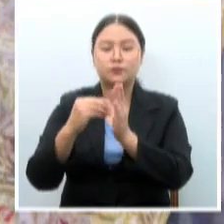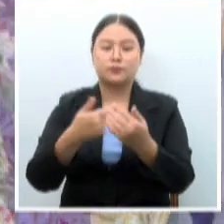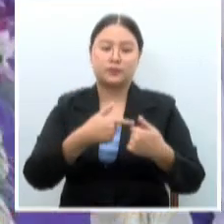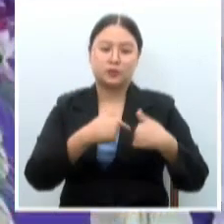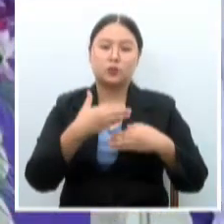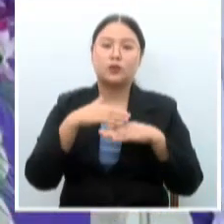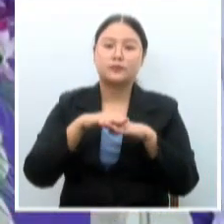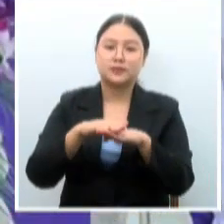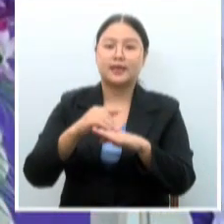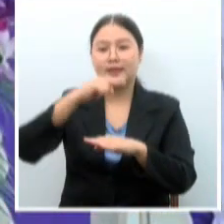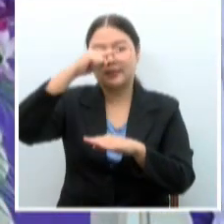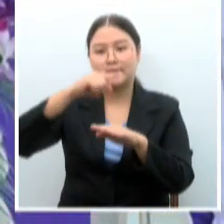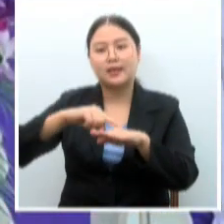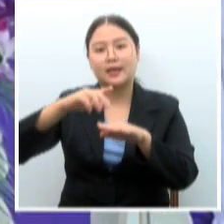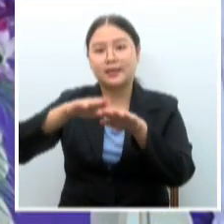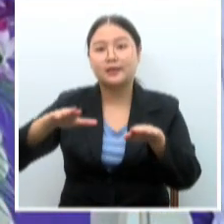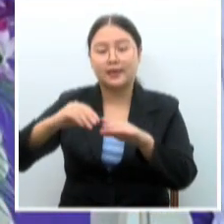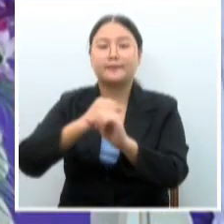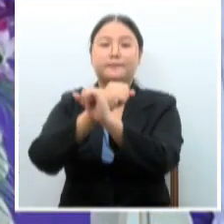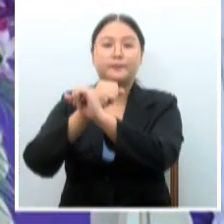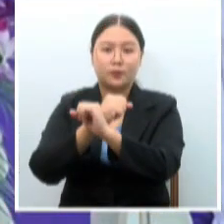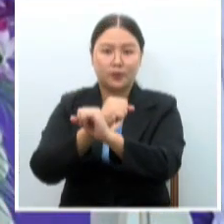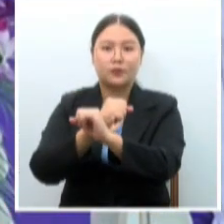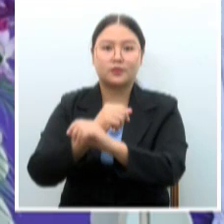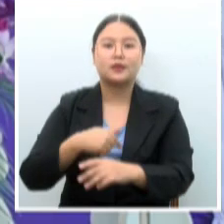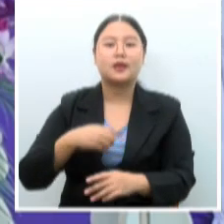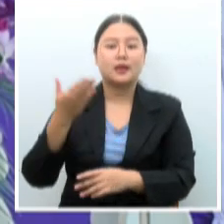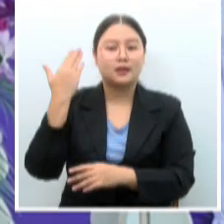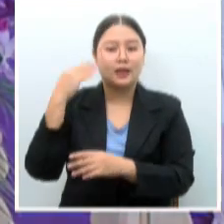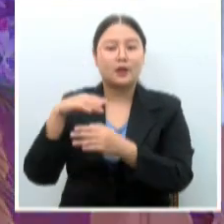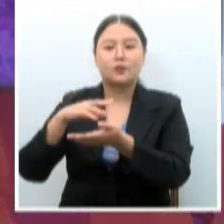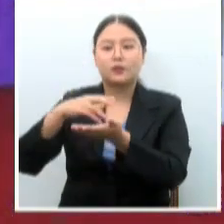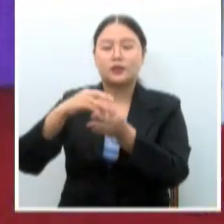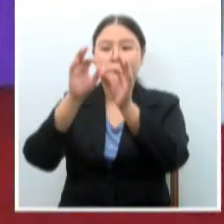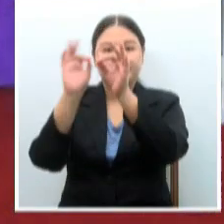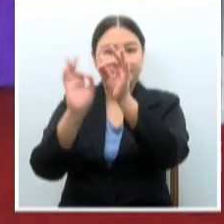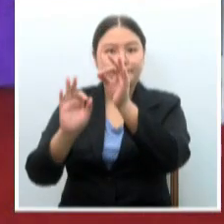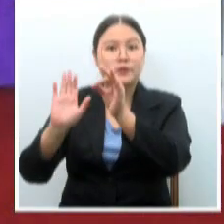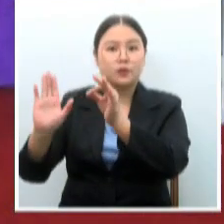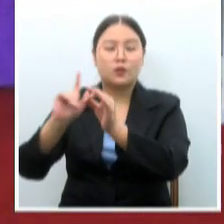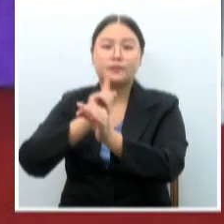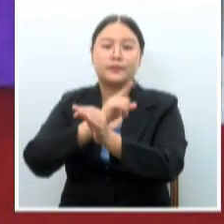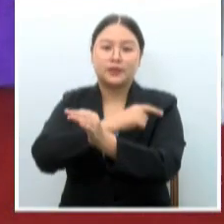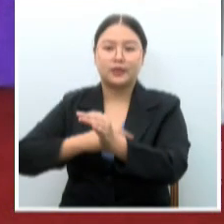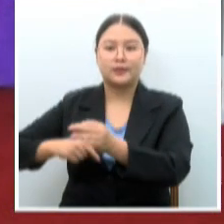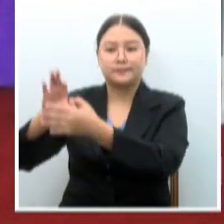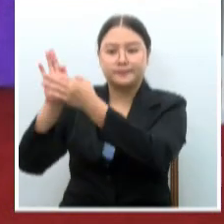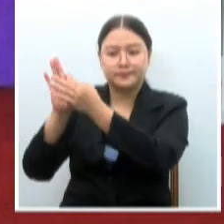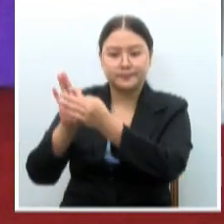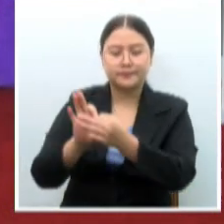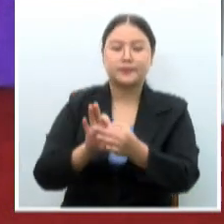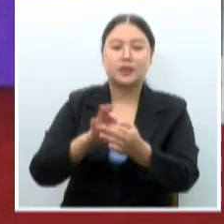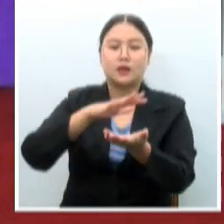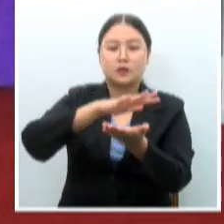วิกฤตจากพระราชดำรัสข้างต้นสำนักงานเขตพื้นที่การศึกษาประถมศึกษาน่านเขต